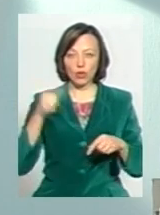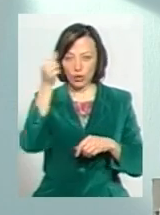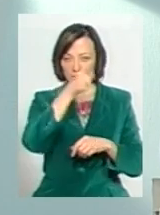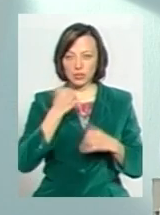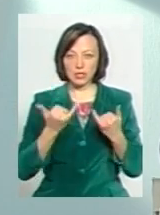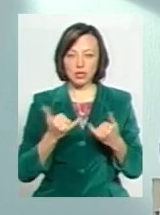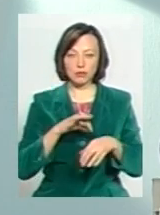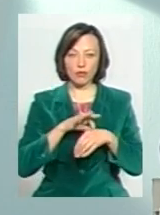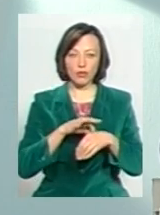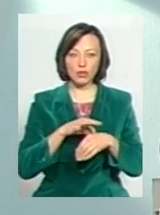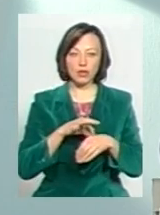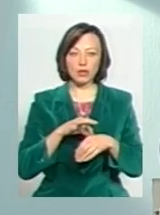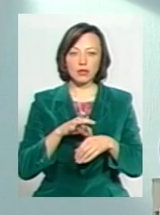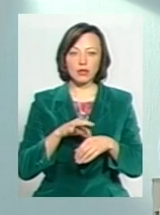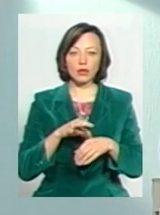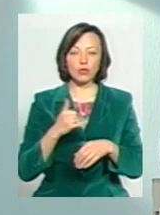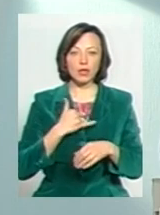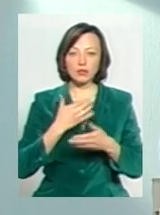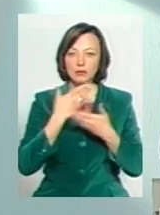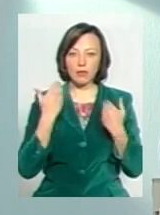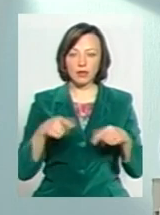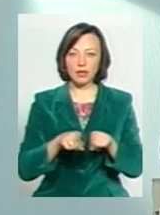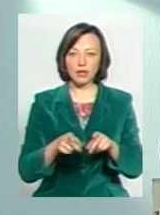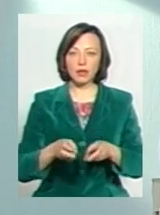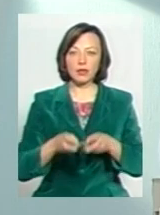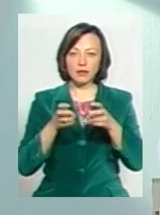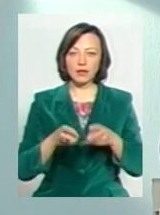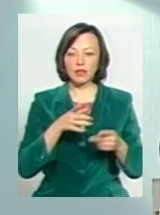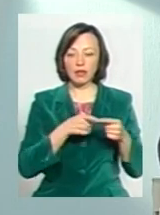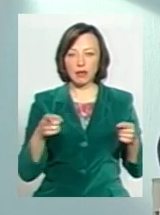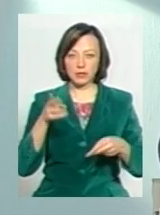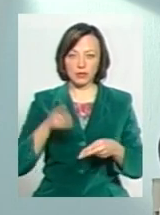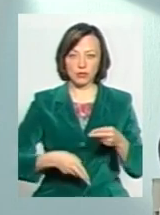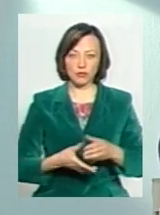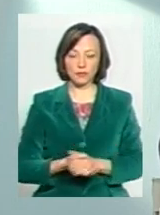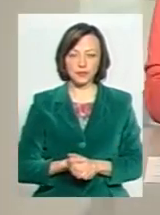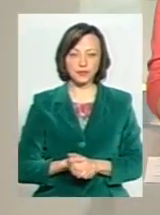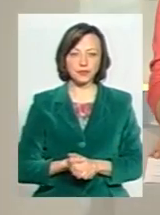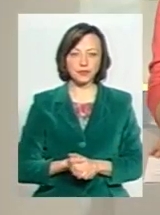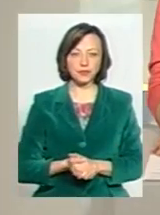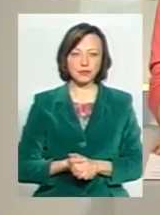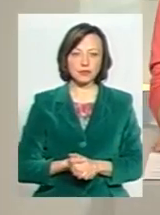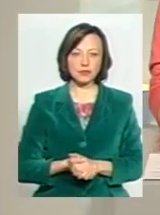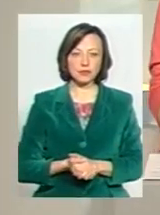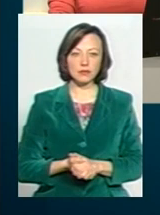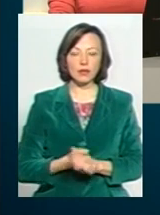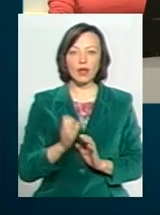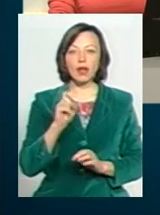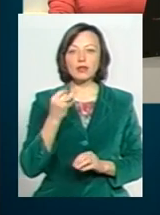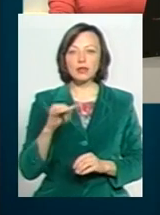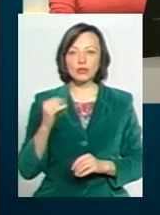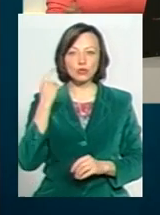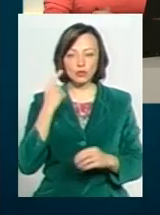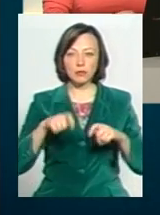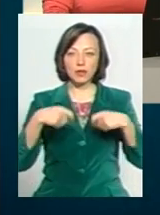ми зараз проводимо безпосередньо, в нас немає таких ліфтів, яких термін закінчився. Дякую, пане Володимир. Андрію, як нас